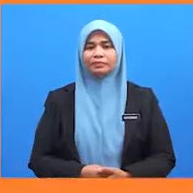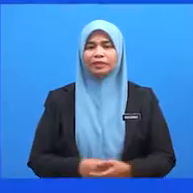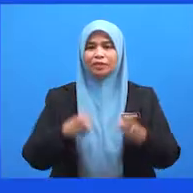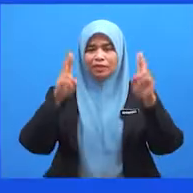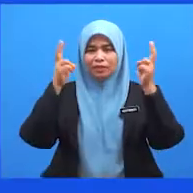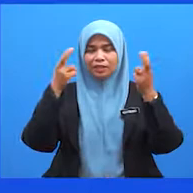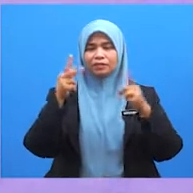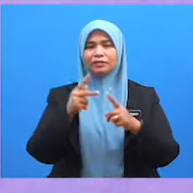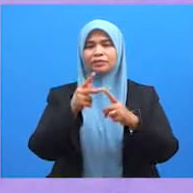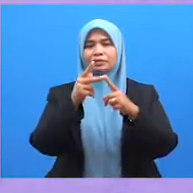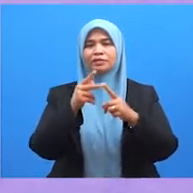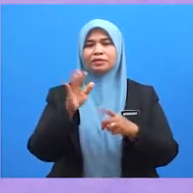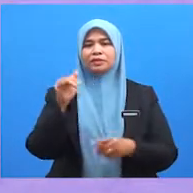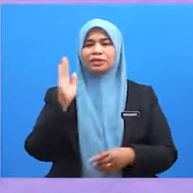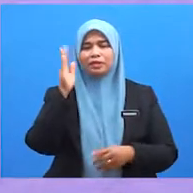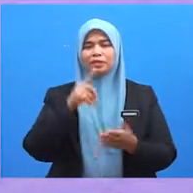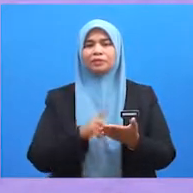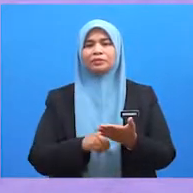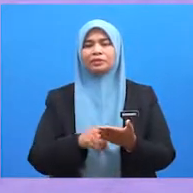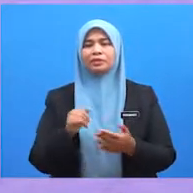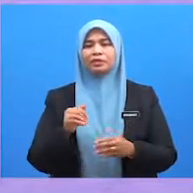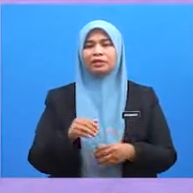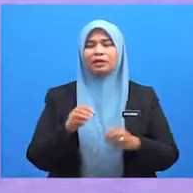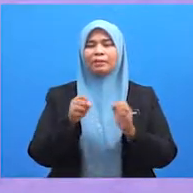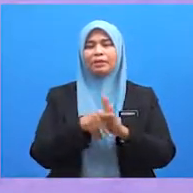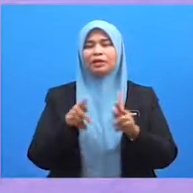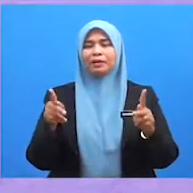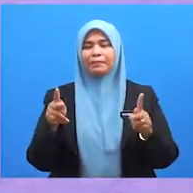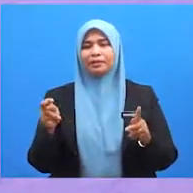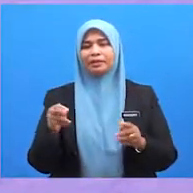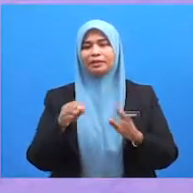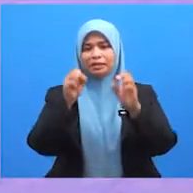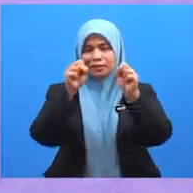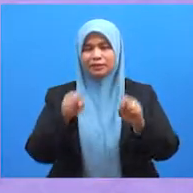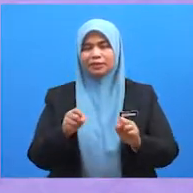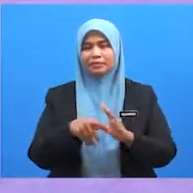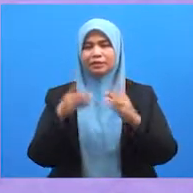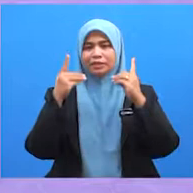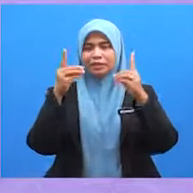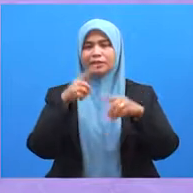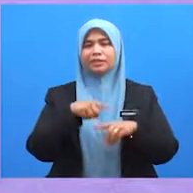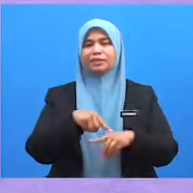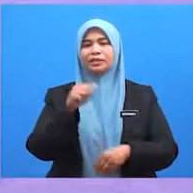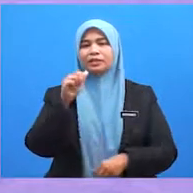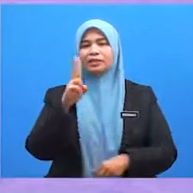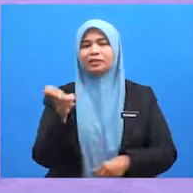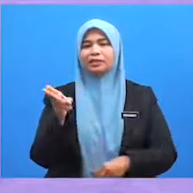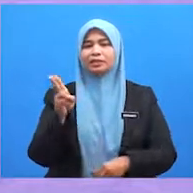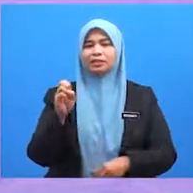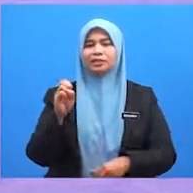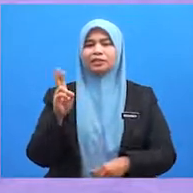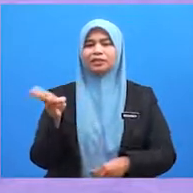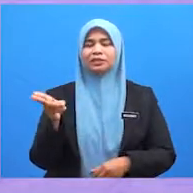Tajuk khusus yang akan dibincangkan ialah perkembangan sistem pendidikan di Aceh pada abad ke-16